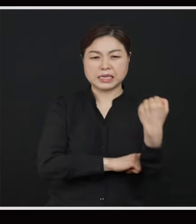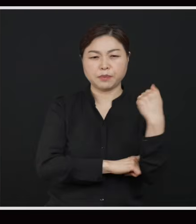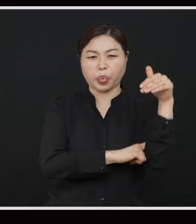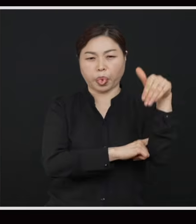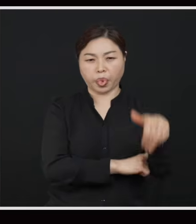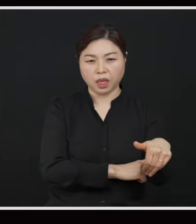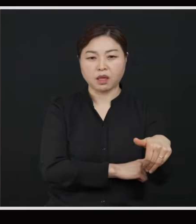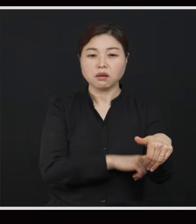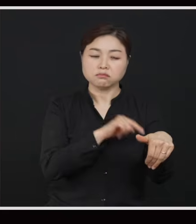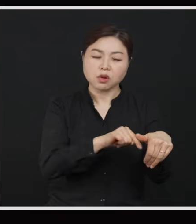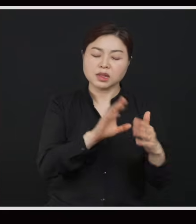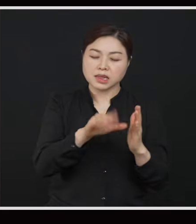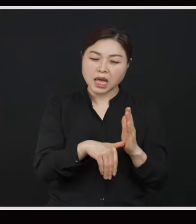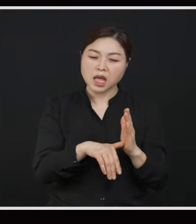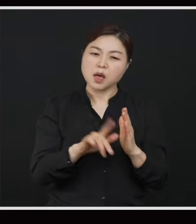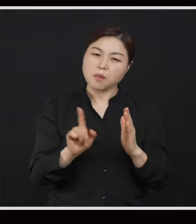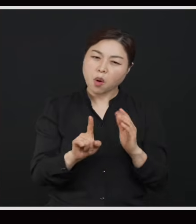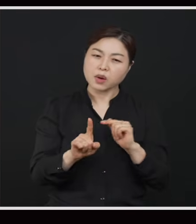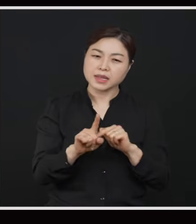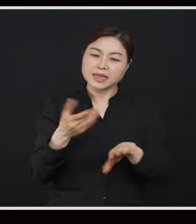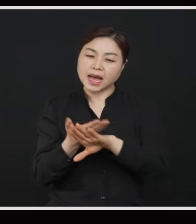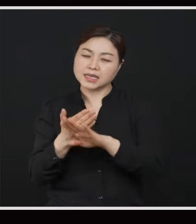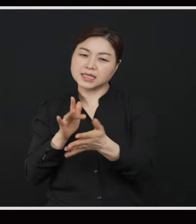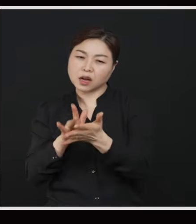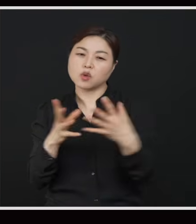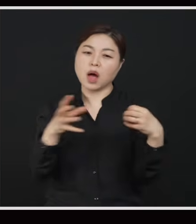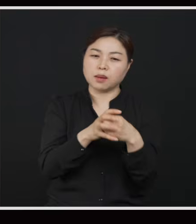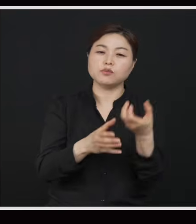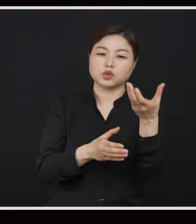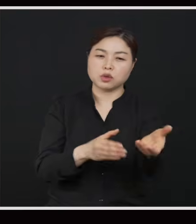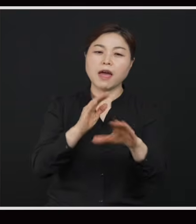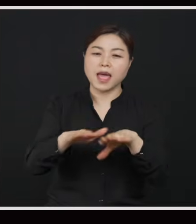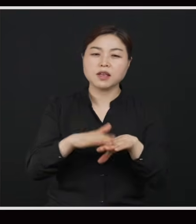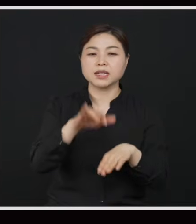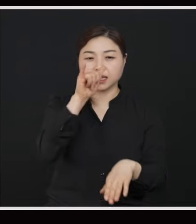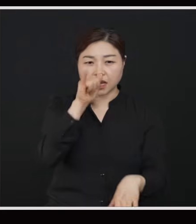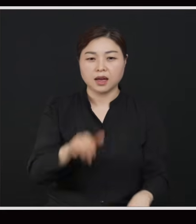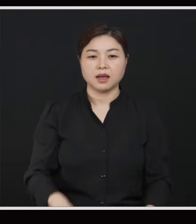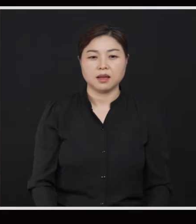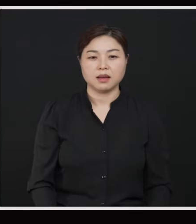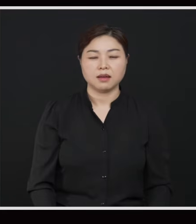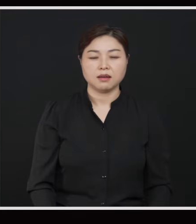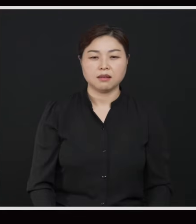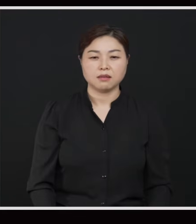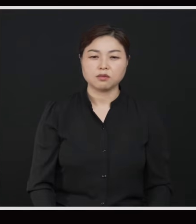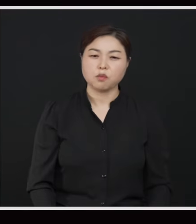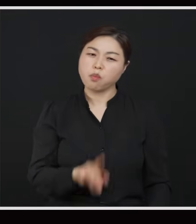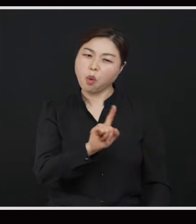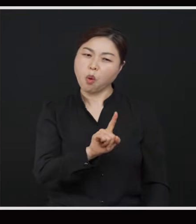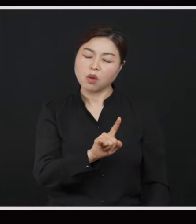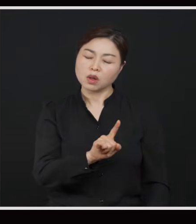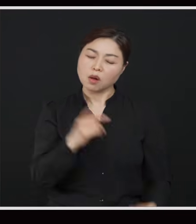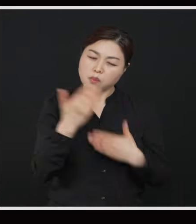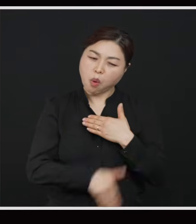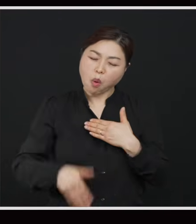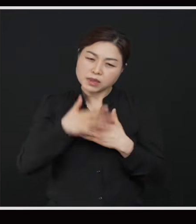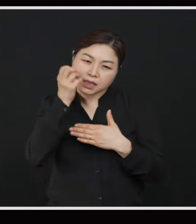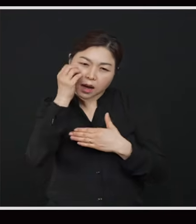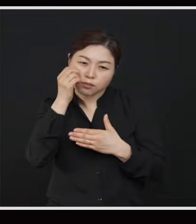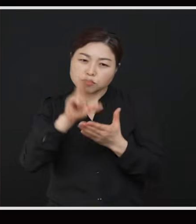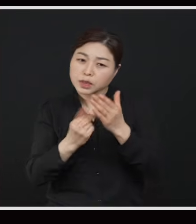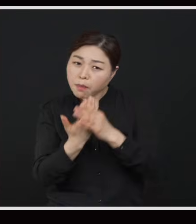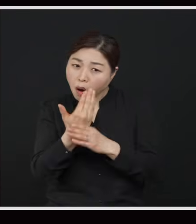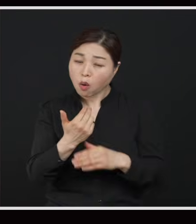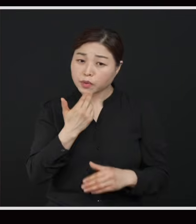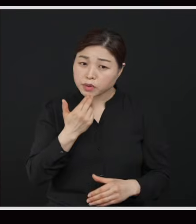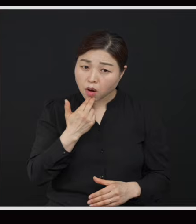감염이 되고 그러는데 내가 저기 항생제 처리해가지고 그거 해결해요. 그럼 진짜 탈난 사람 없어요?